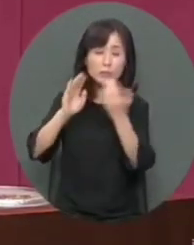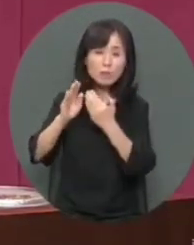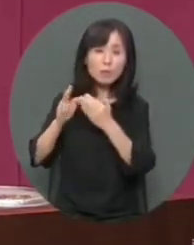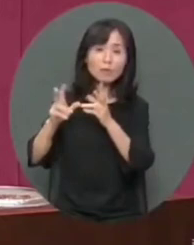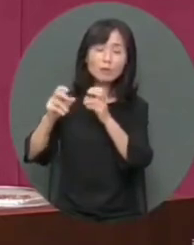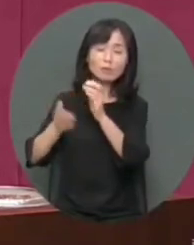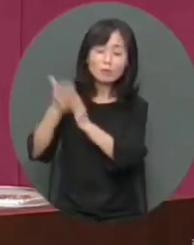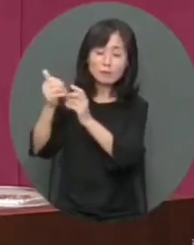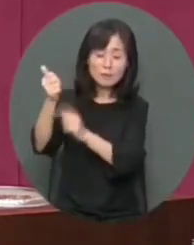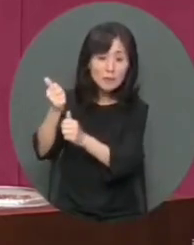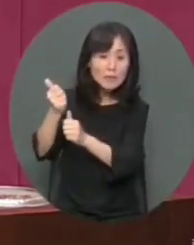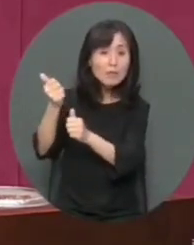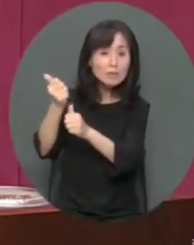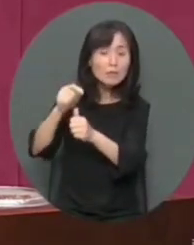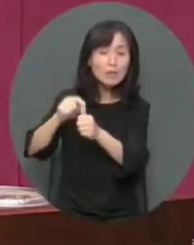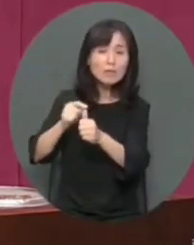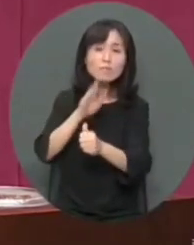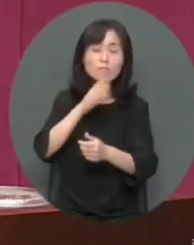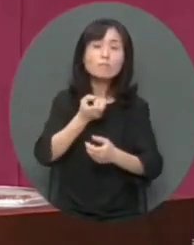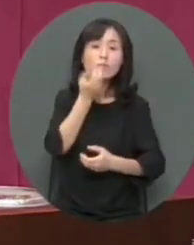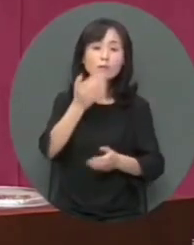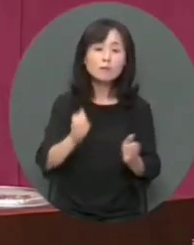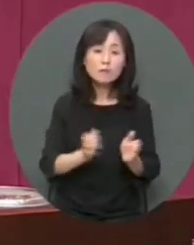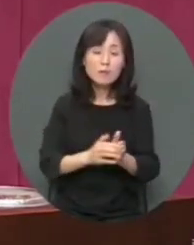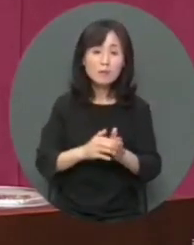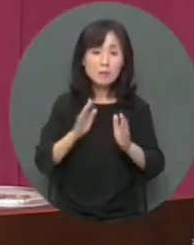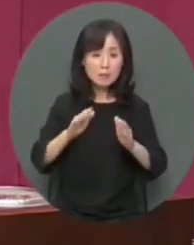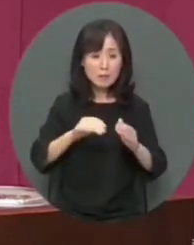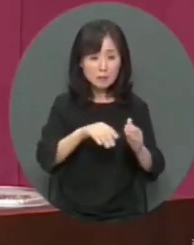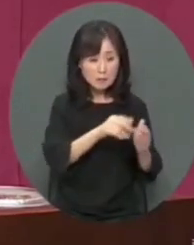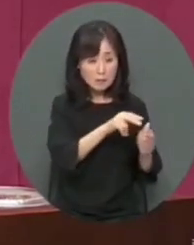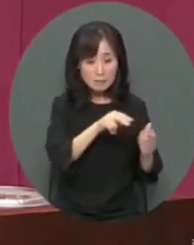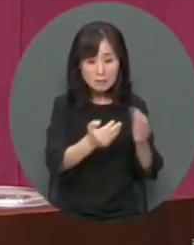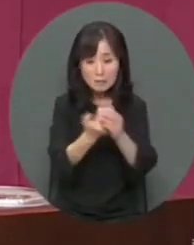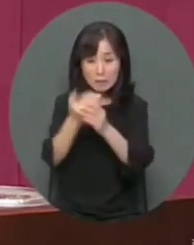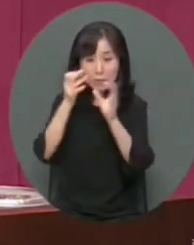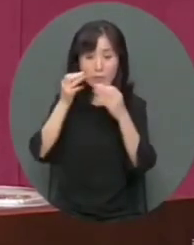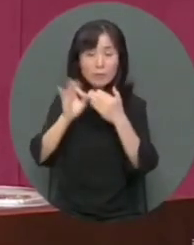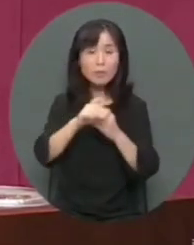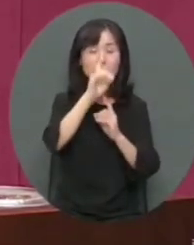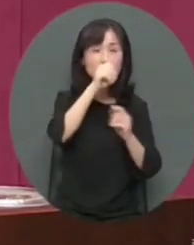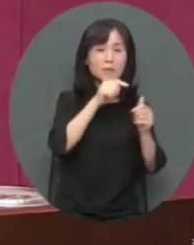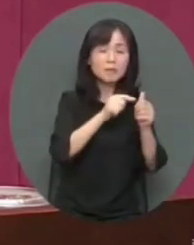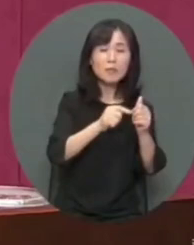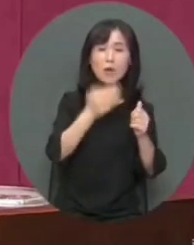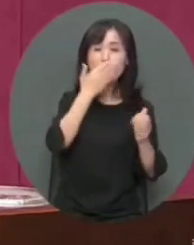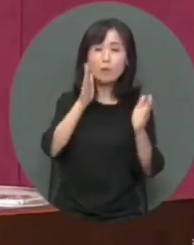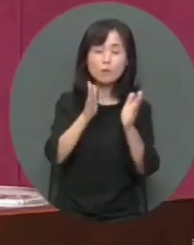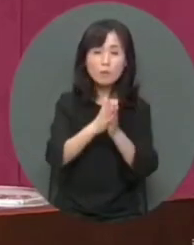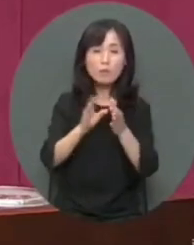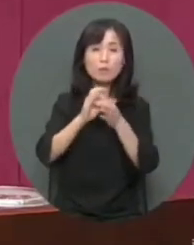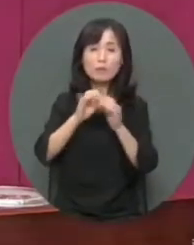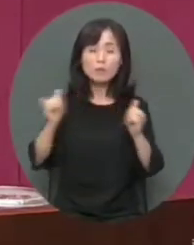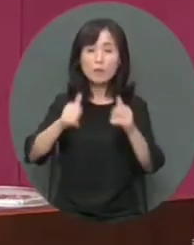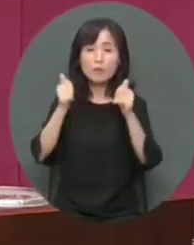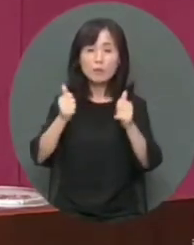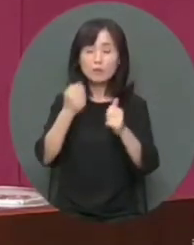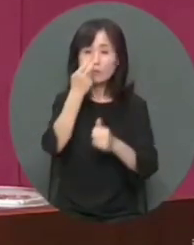실제로 대장동 위례 사건부터 오늘 이 사건까지 이재명 의원이 공범이나 관련자로서 법원